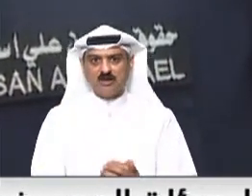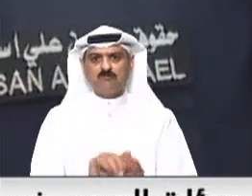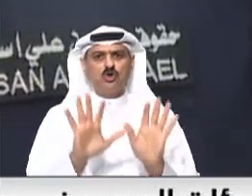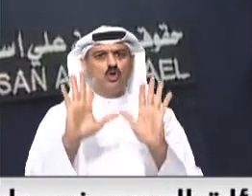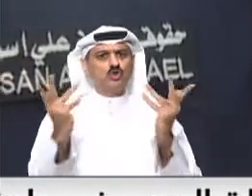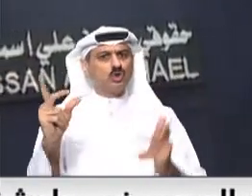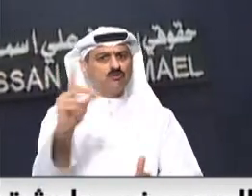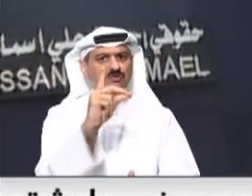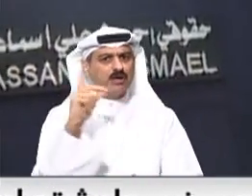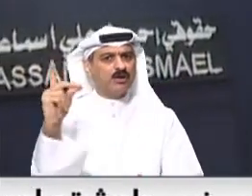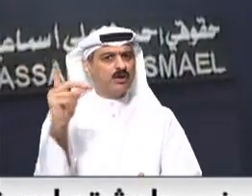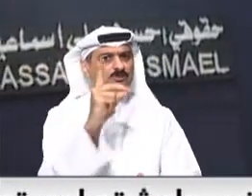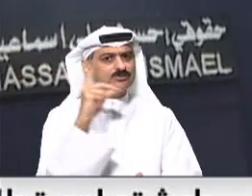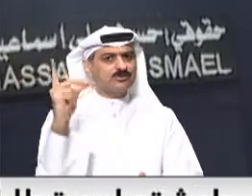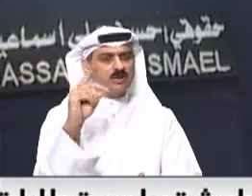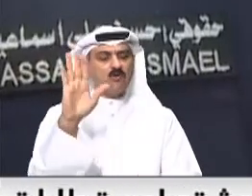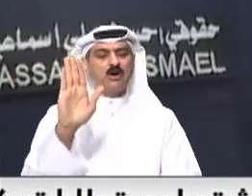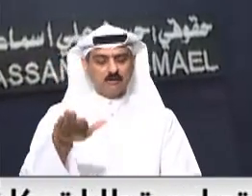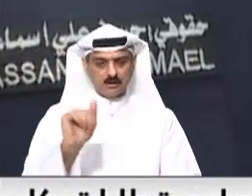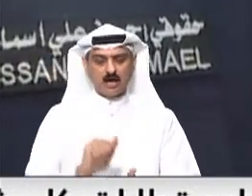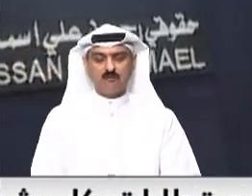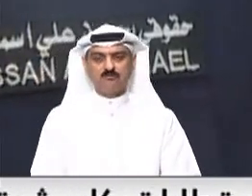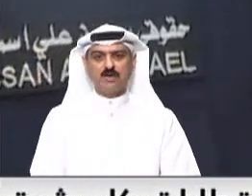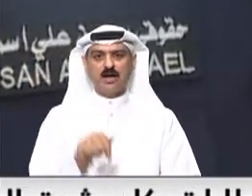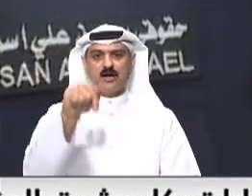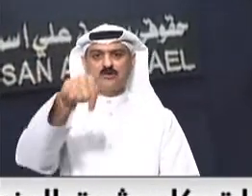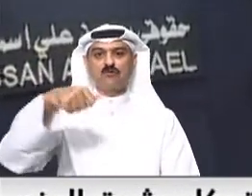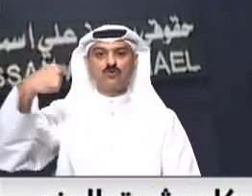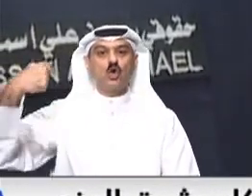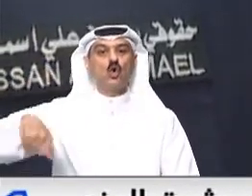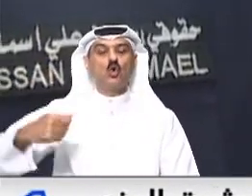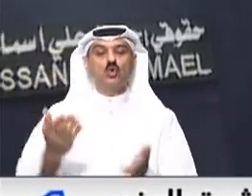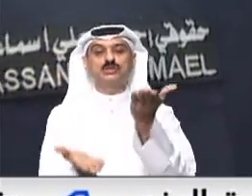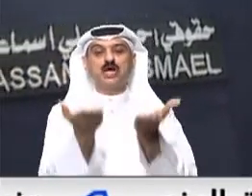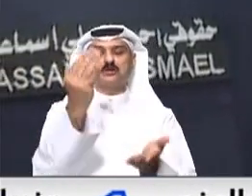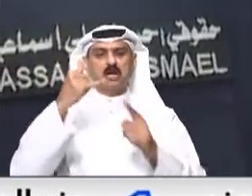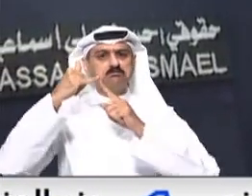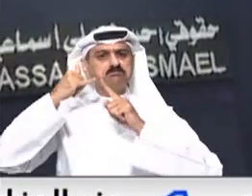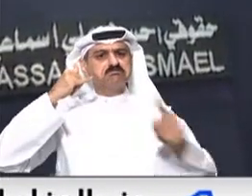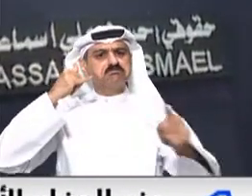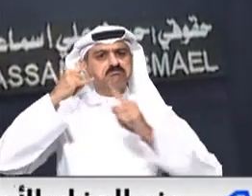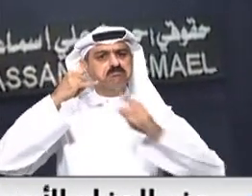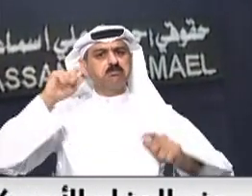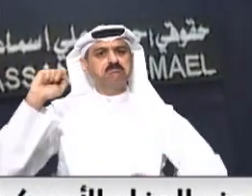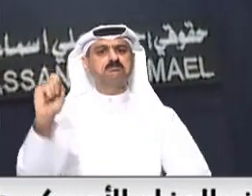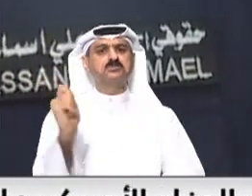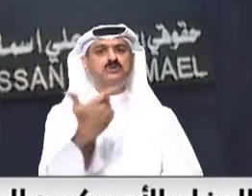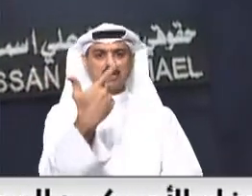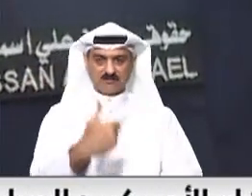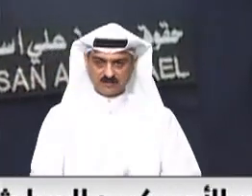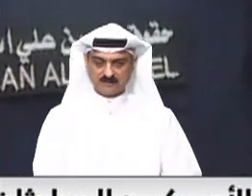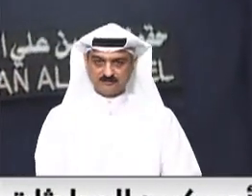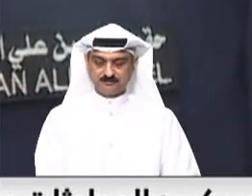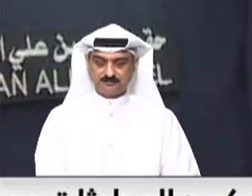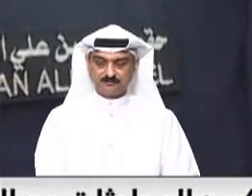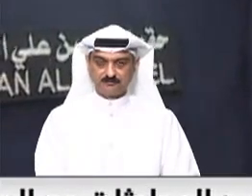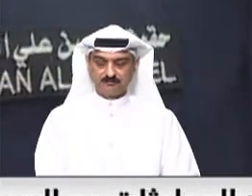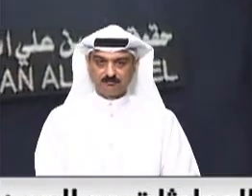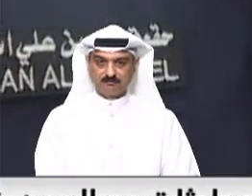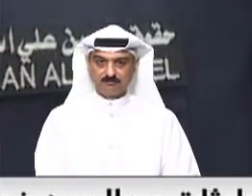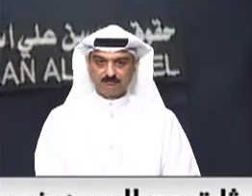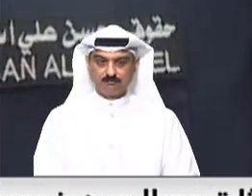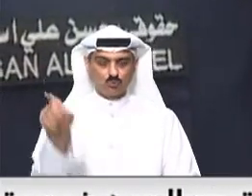طارئ، يستطيع الإخوان في وزارة العدل التواصل مع إدارة شؤون الانتخابات في هذا اليوم. نقيب حسن،